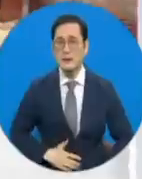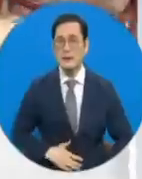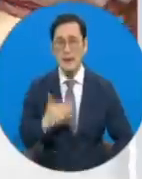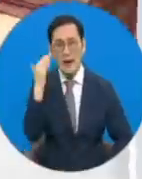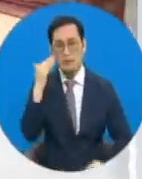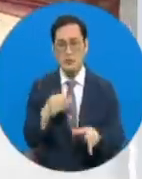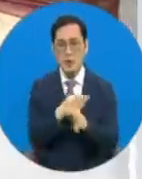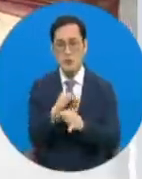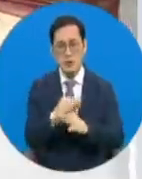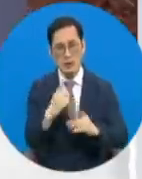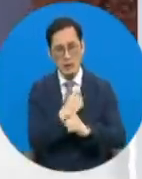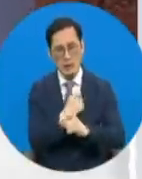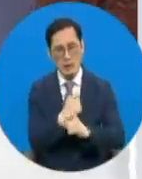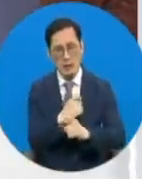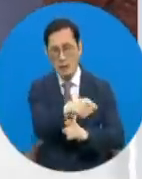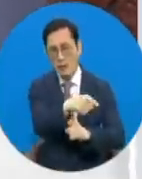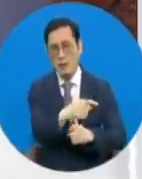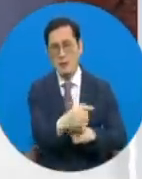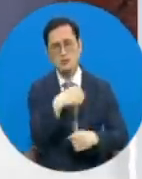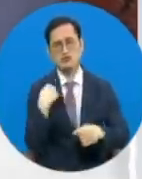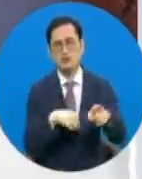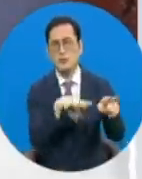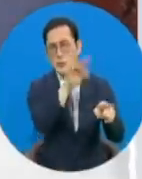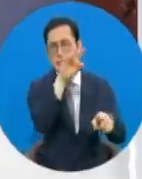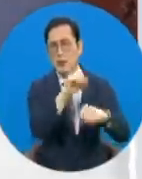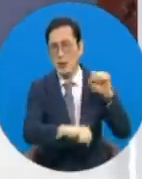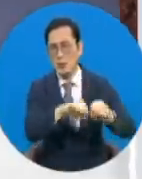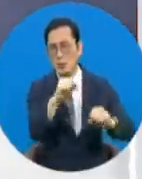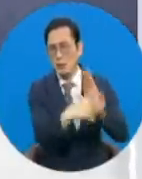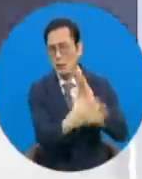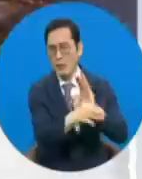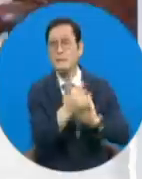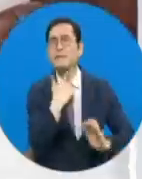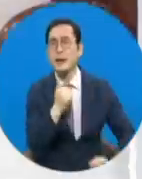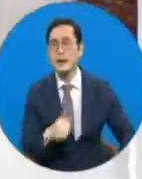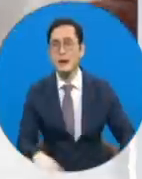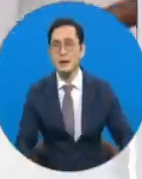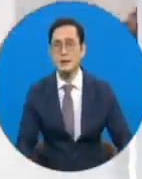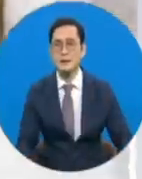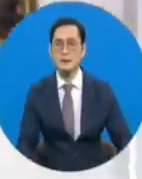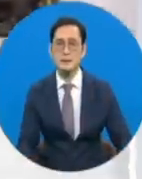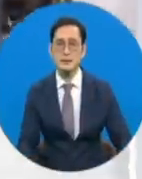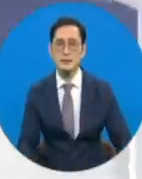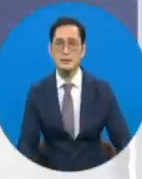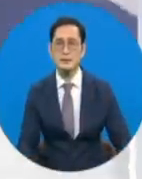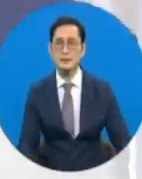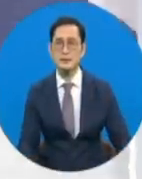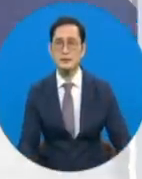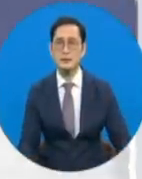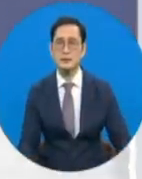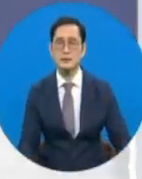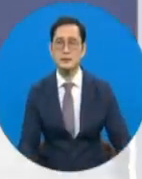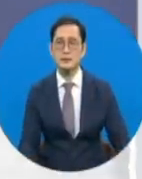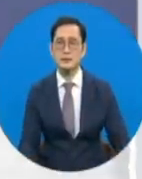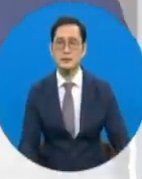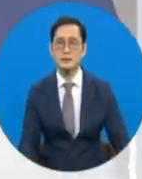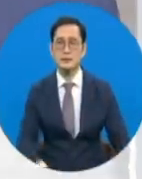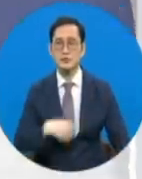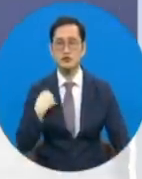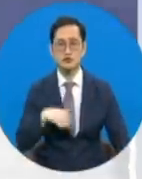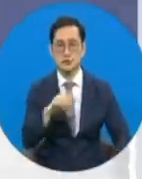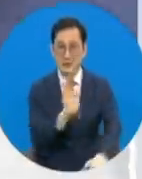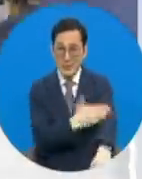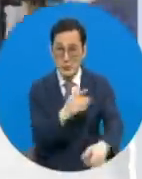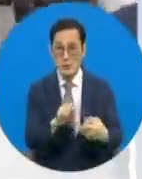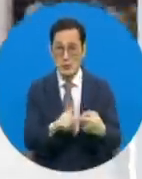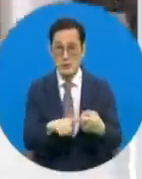굉장히 강력한 보복 조치를 취해왔던 것은 중국의 일방적인 태도였거든요. 국제적인 질서 속에서 중국이 했던 행동들에 대해서는 전혀 언급하지 않은